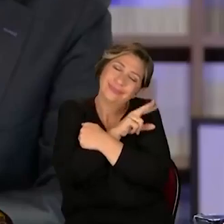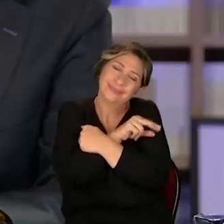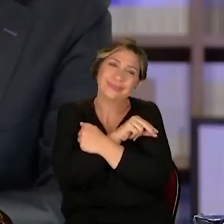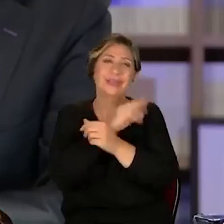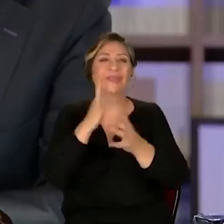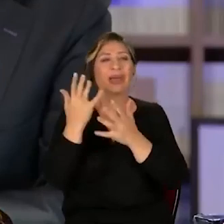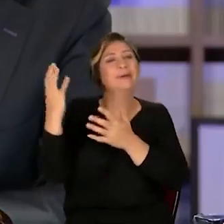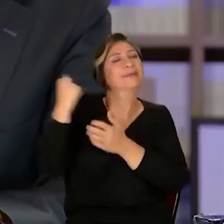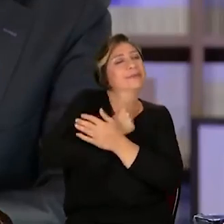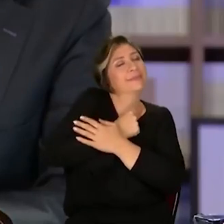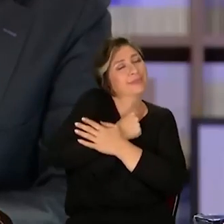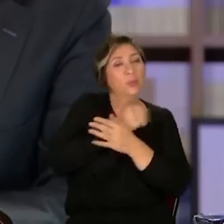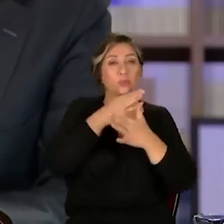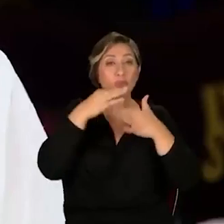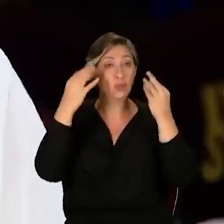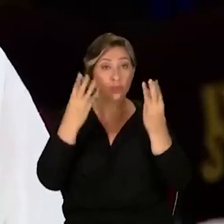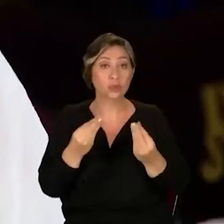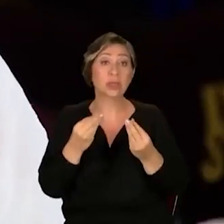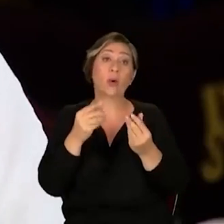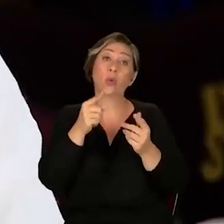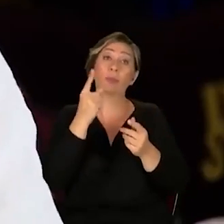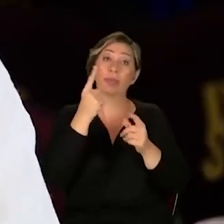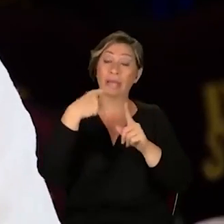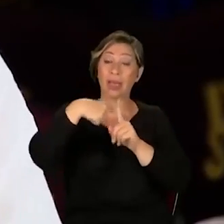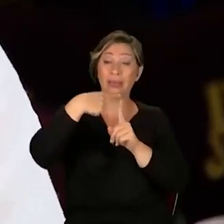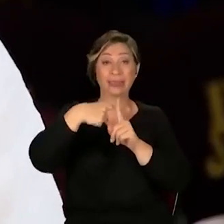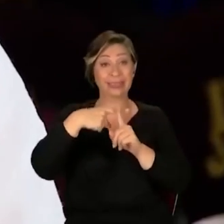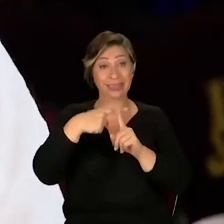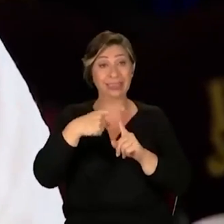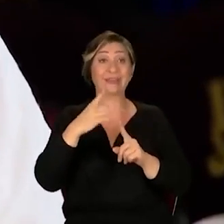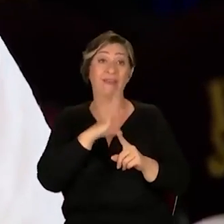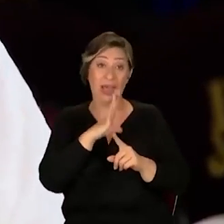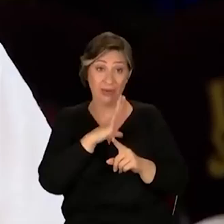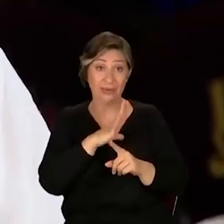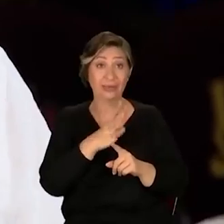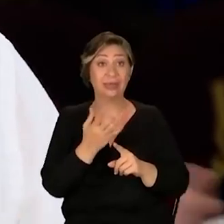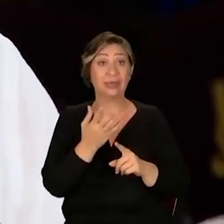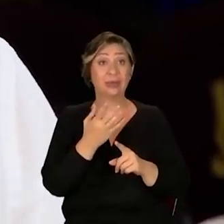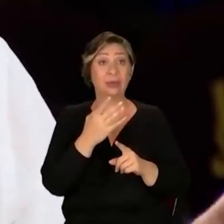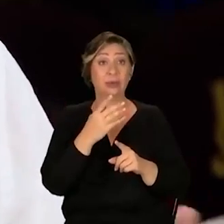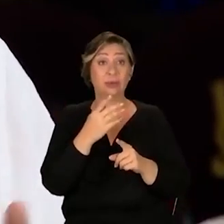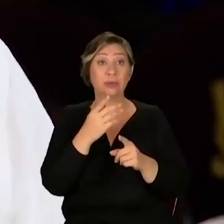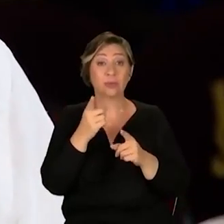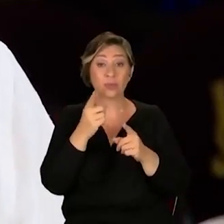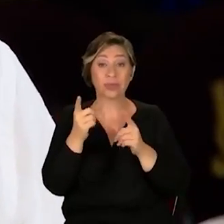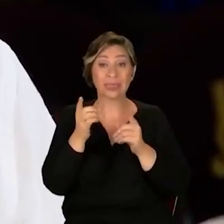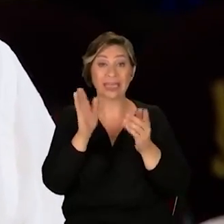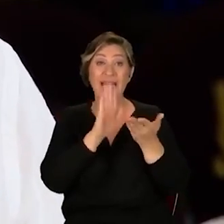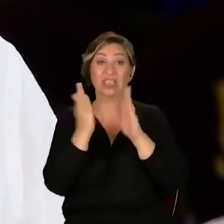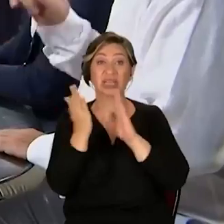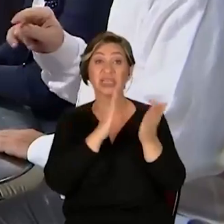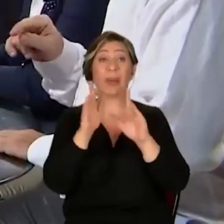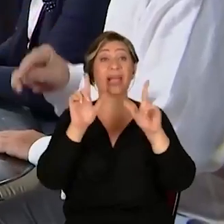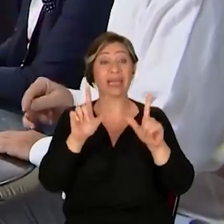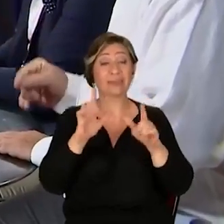da sarılınmaktan mutlu oluyorsa da onun getirdiği bir psikolojik pozitif etki var. Onu karşılaştırmak